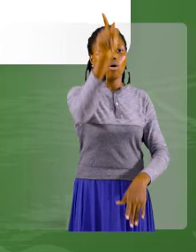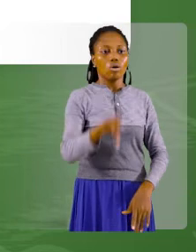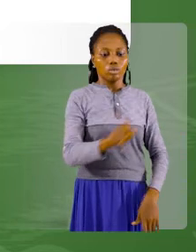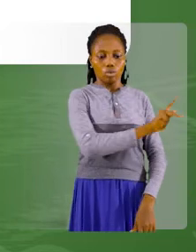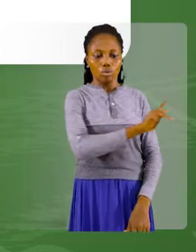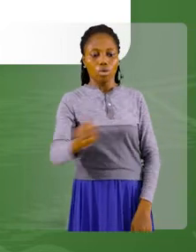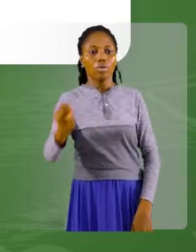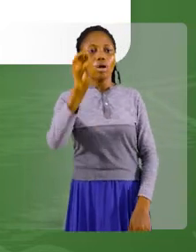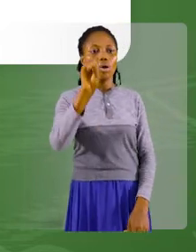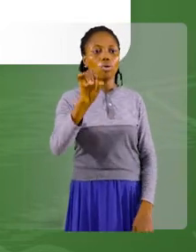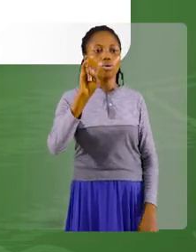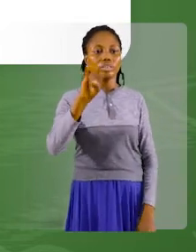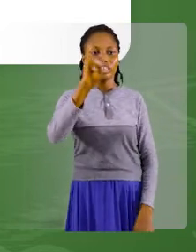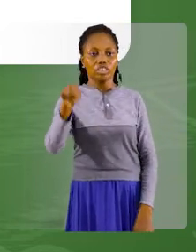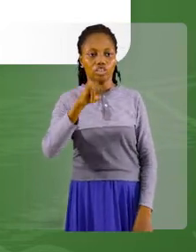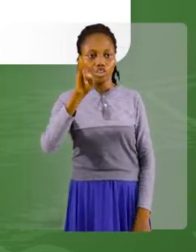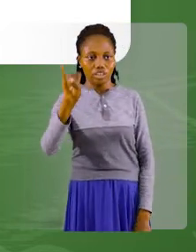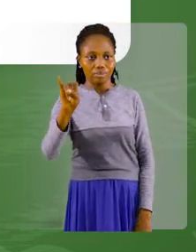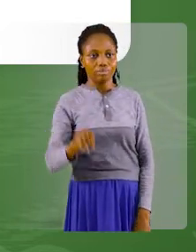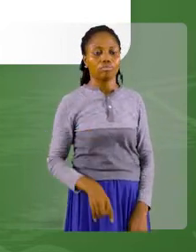orthonommé OIJ.